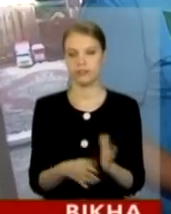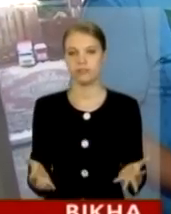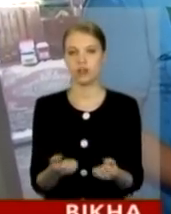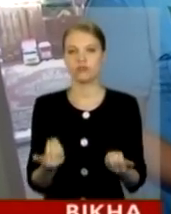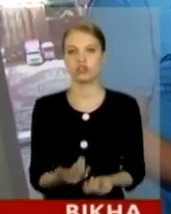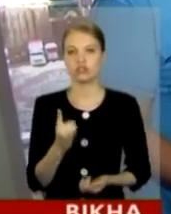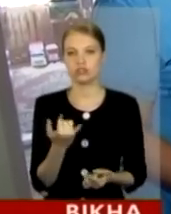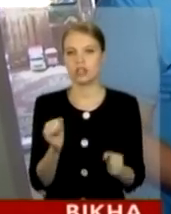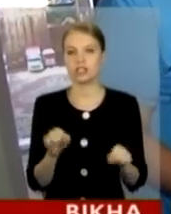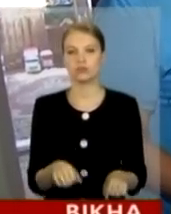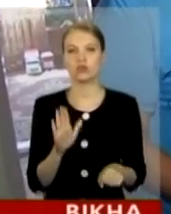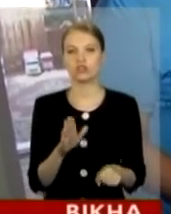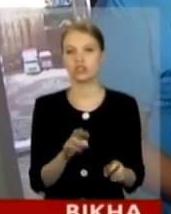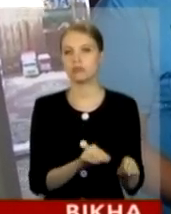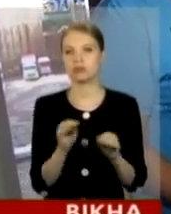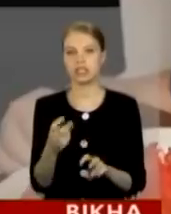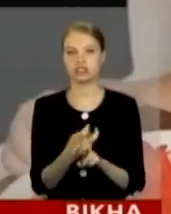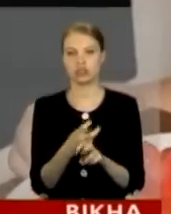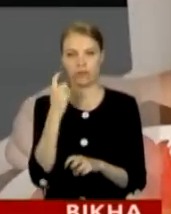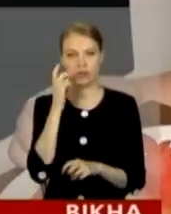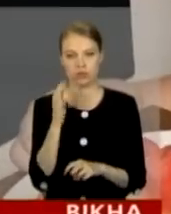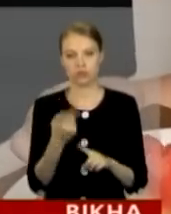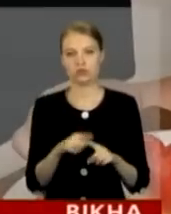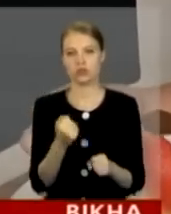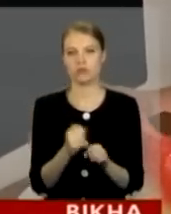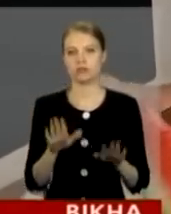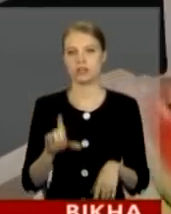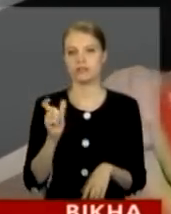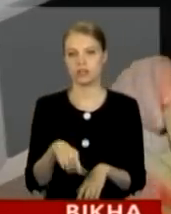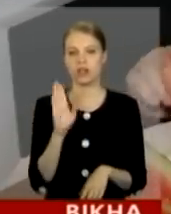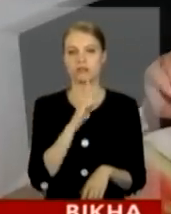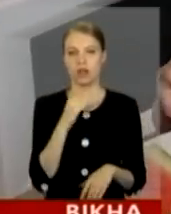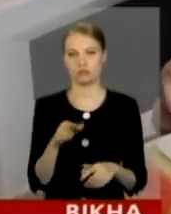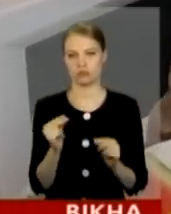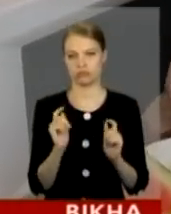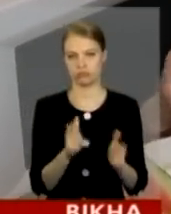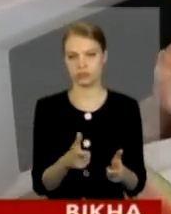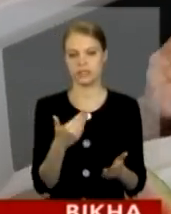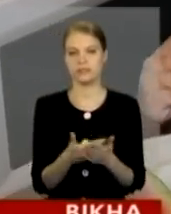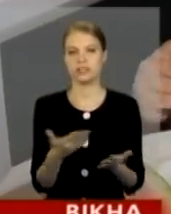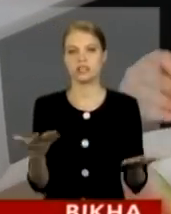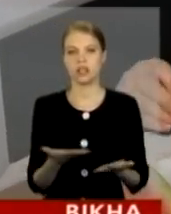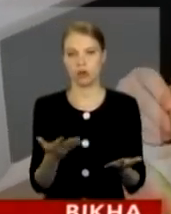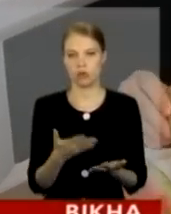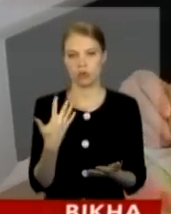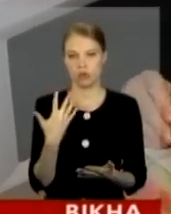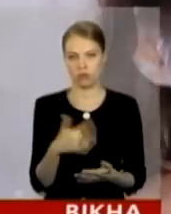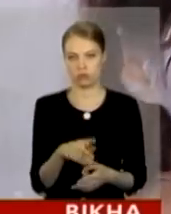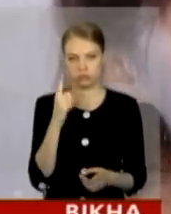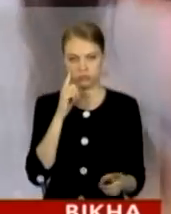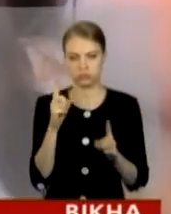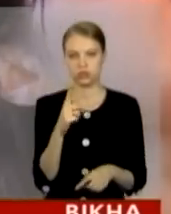життя дитини зараз може лише пересадження кісткового мізку. Це роблять в Італії, мамі вже виставили рахунок, від якого голова